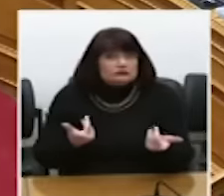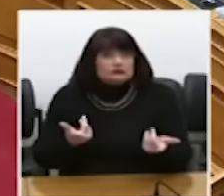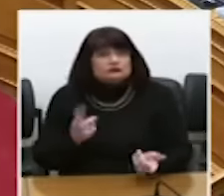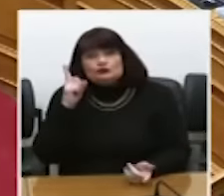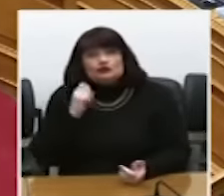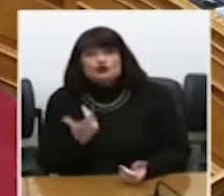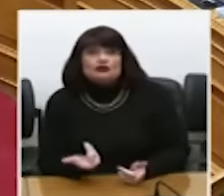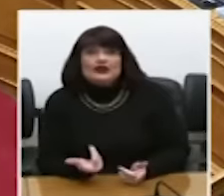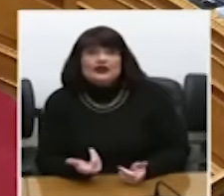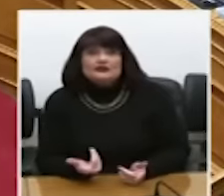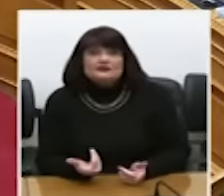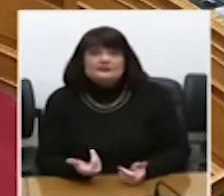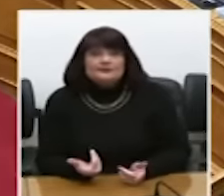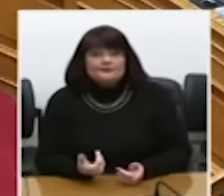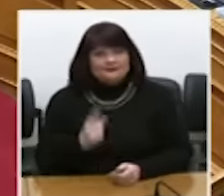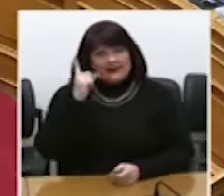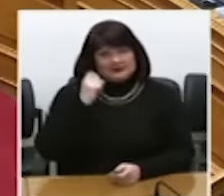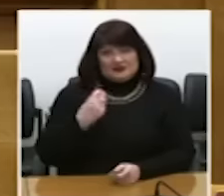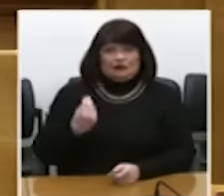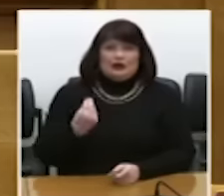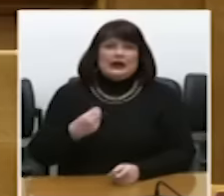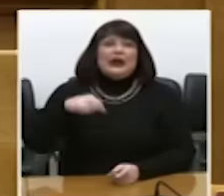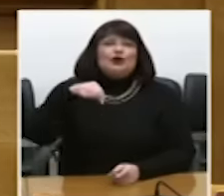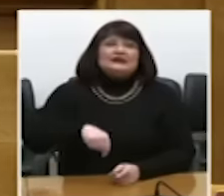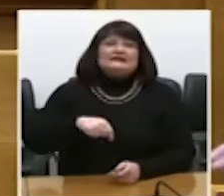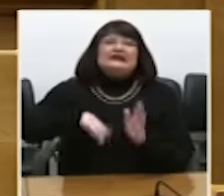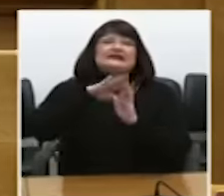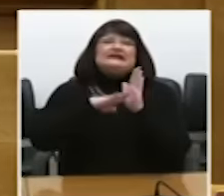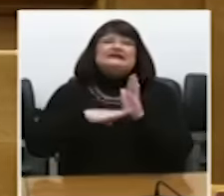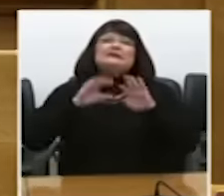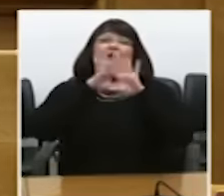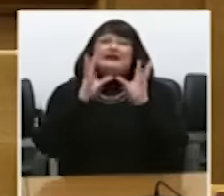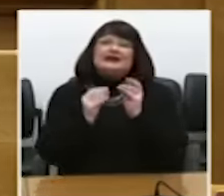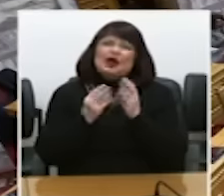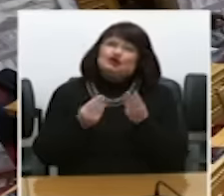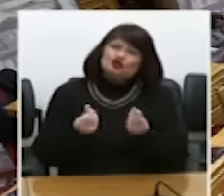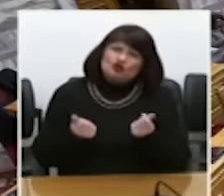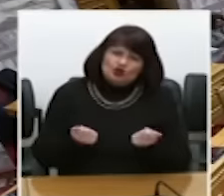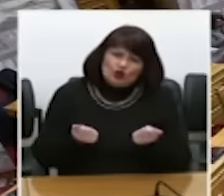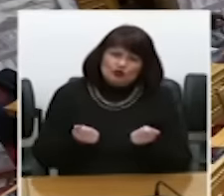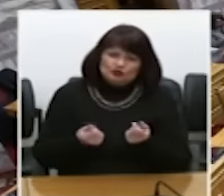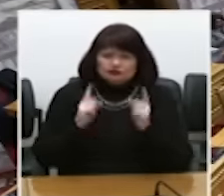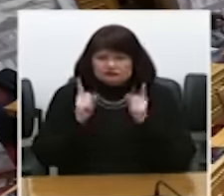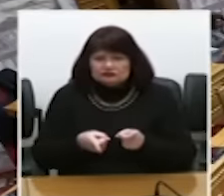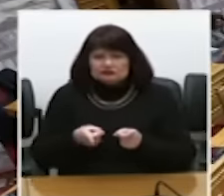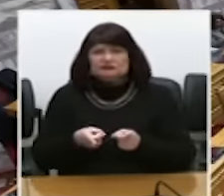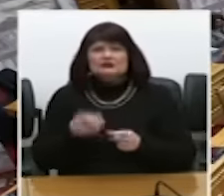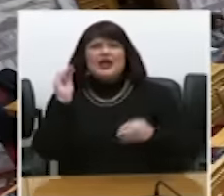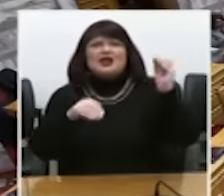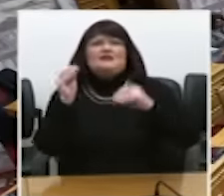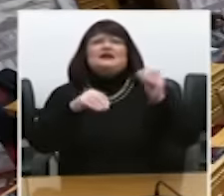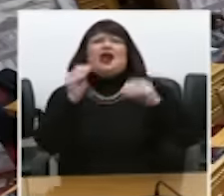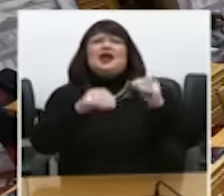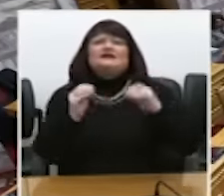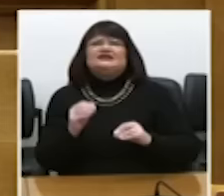πολύ καλά ότι στο σημερινό σύστημα γενικότερα που βασίζεται στην εκμετάλλευση των αδυνάτων,